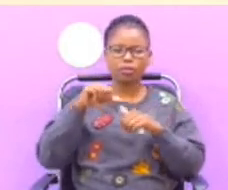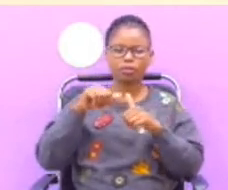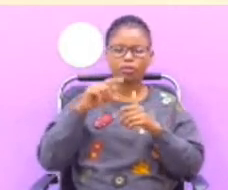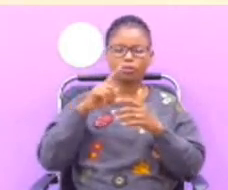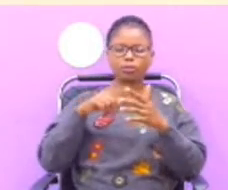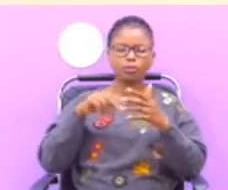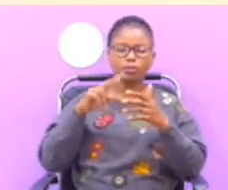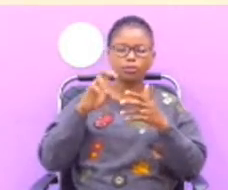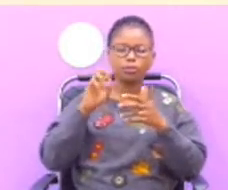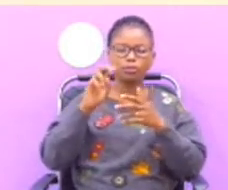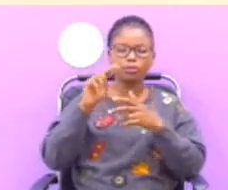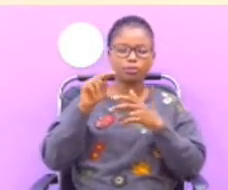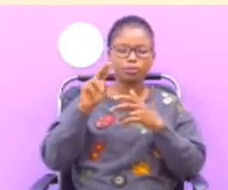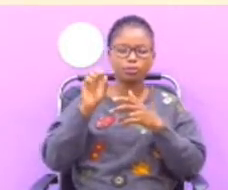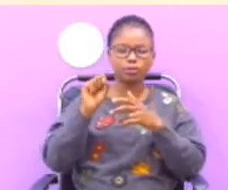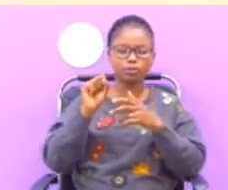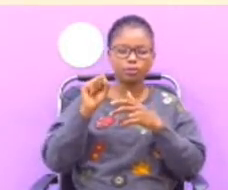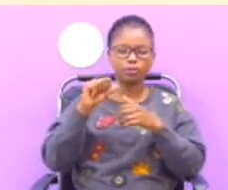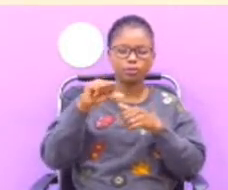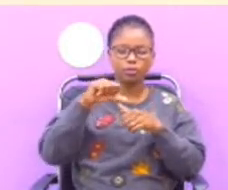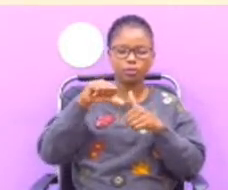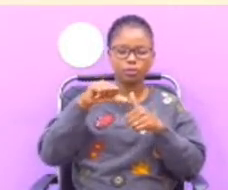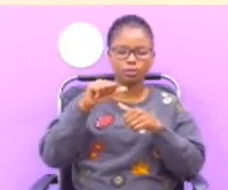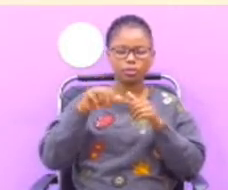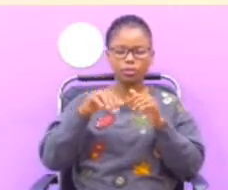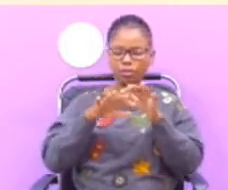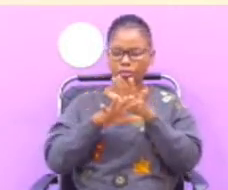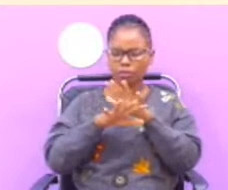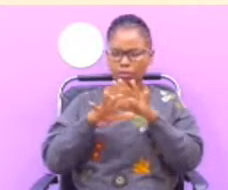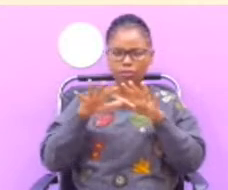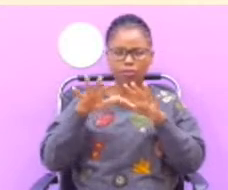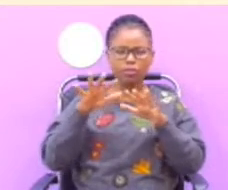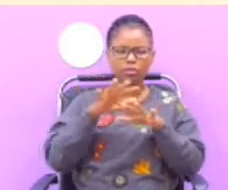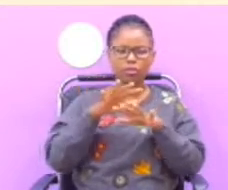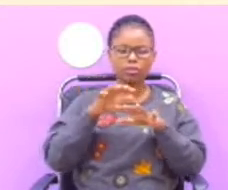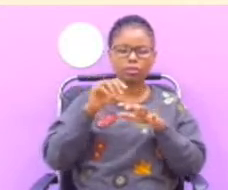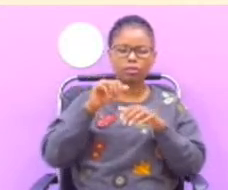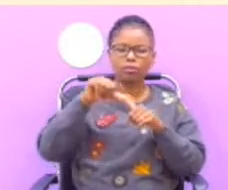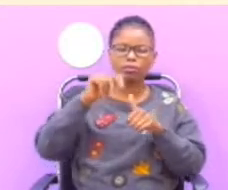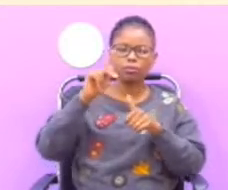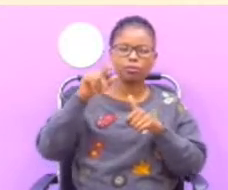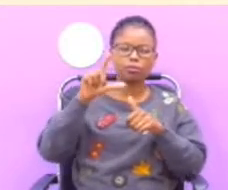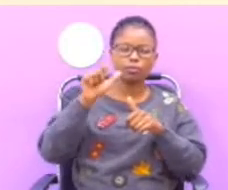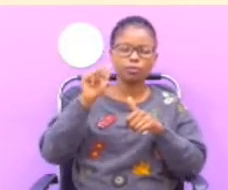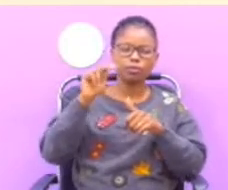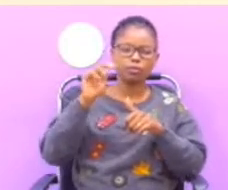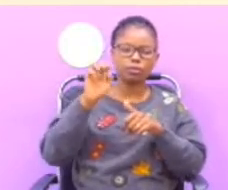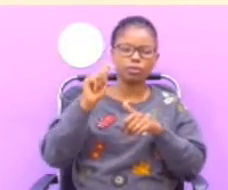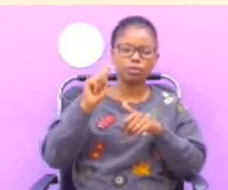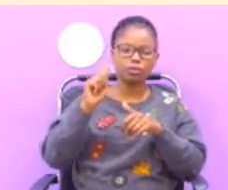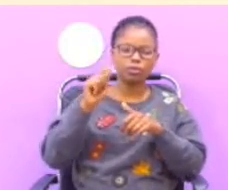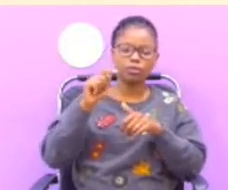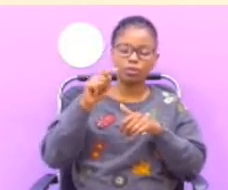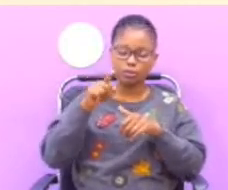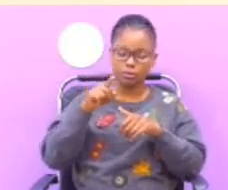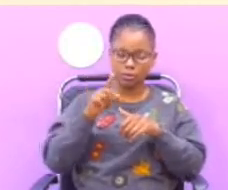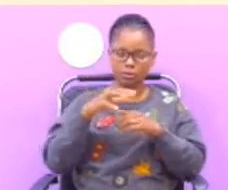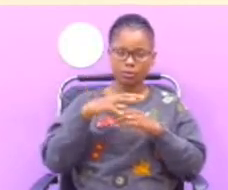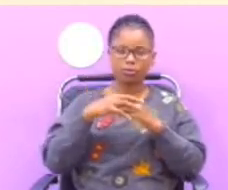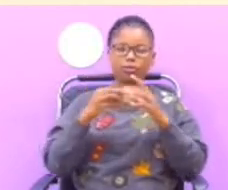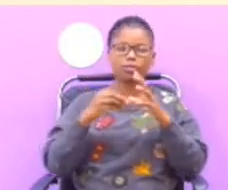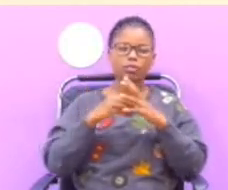Jupiter ule ya kuhana. Niyo uhoro wa maudomasi yomode. Toduko utiko biruwa obe iluwa ni mudo.